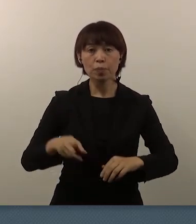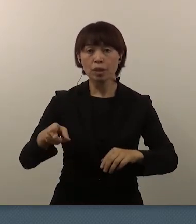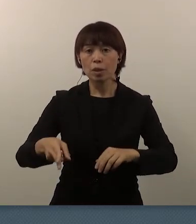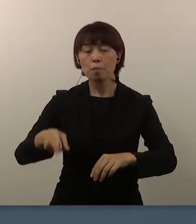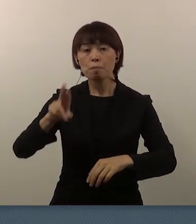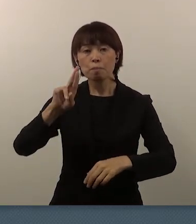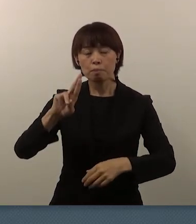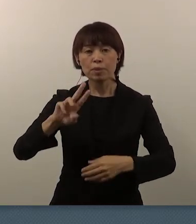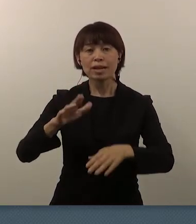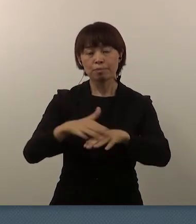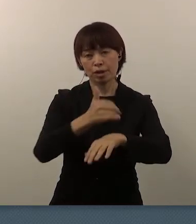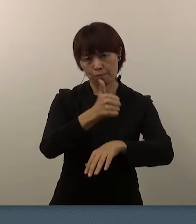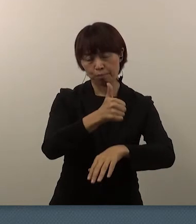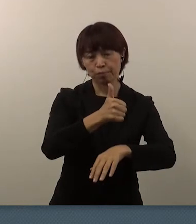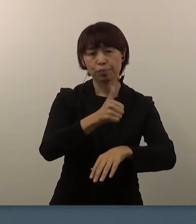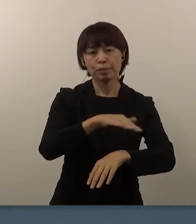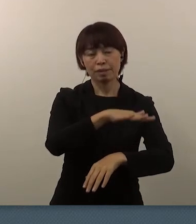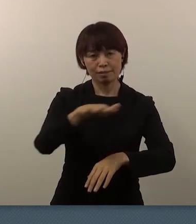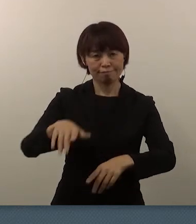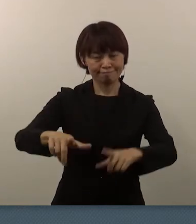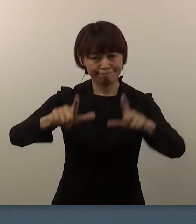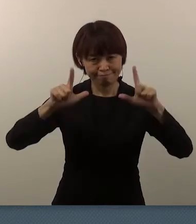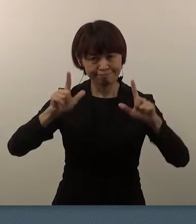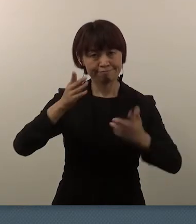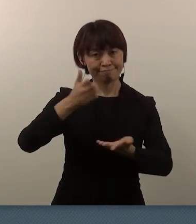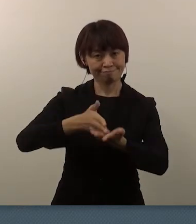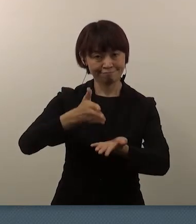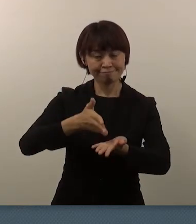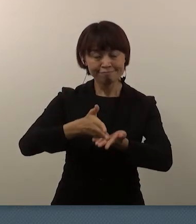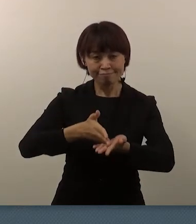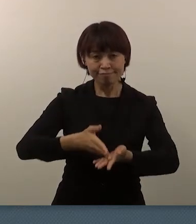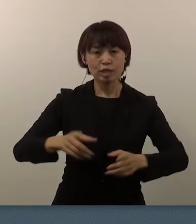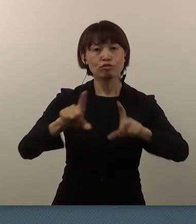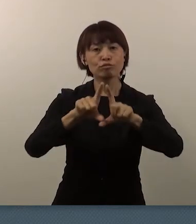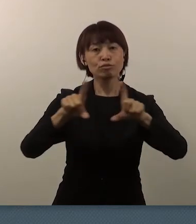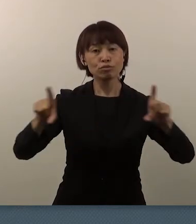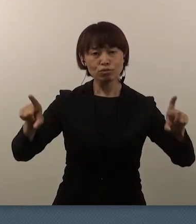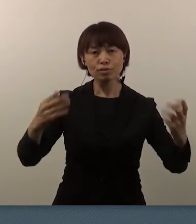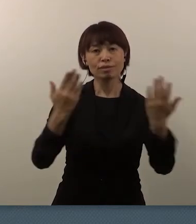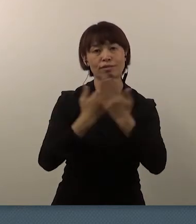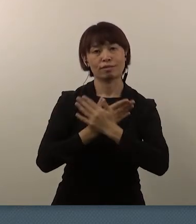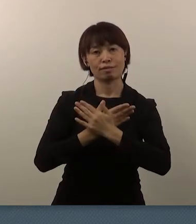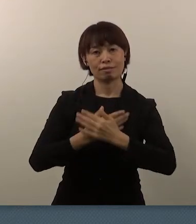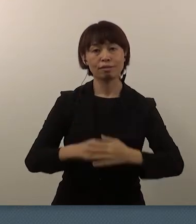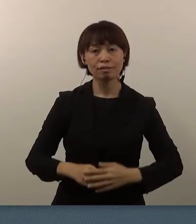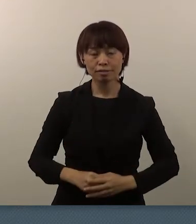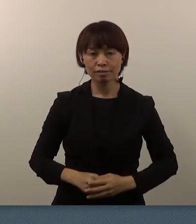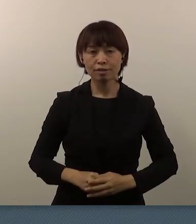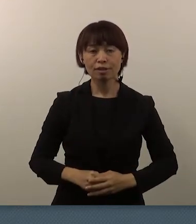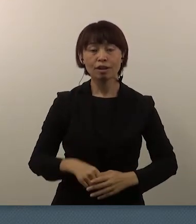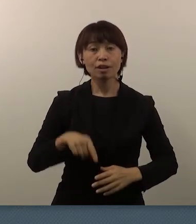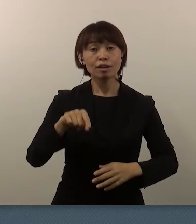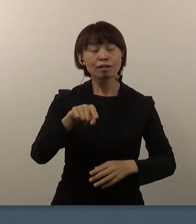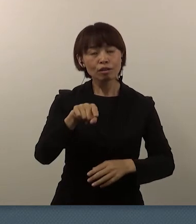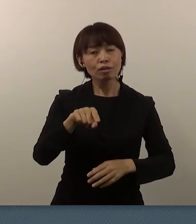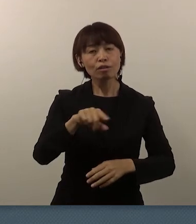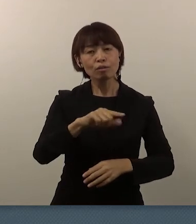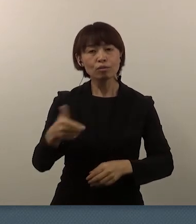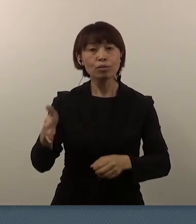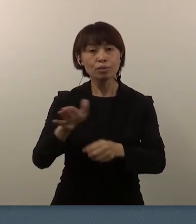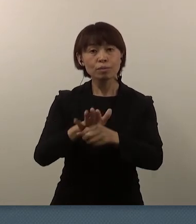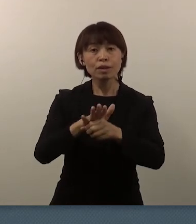に出てきて、お話をされるといったことが普通になってきましたね。そういうことを含めて壁は随